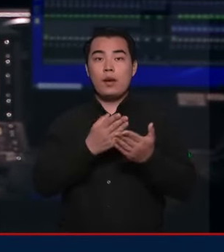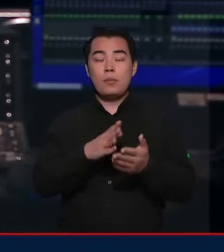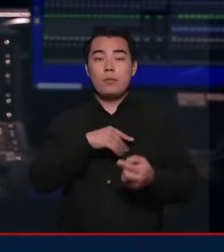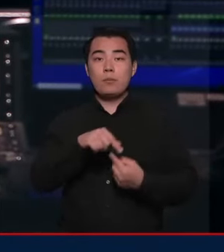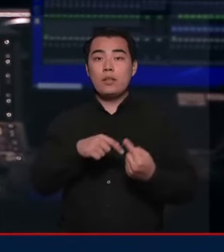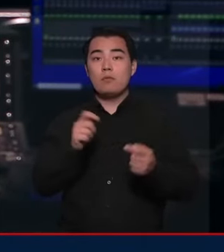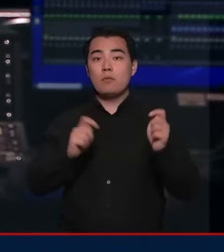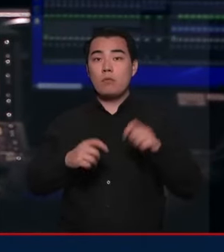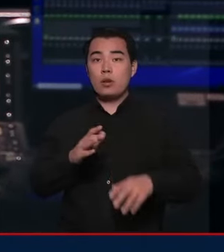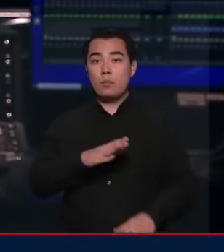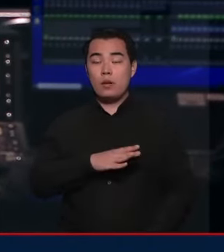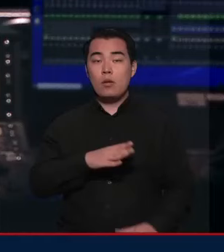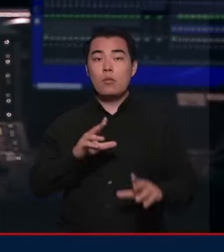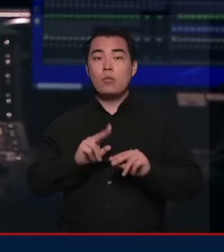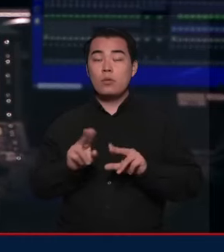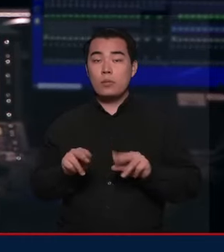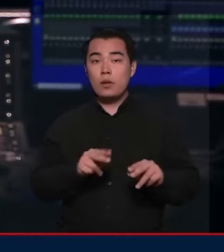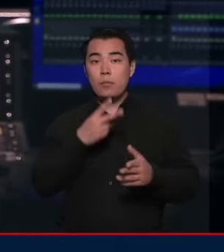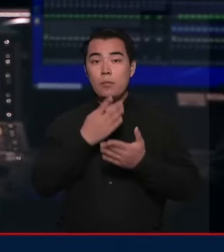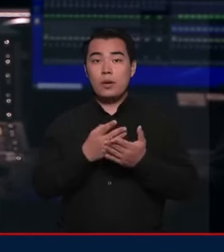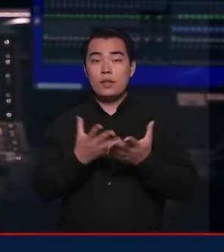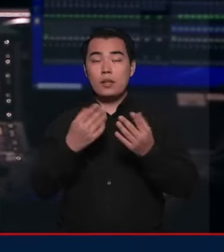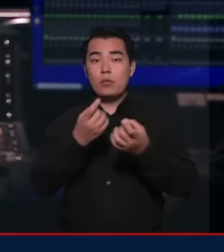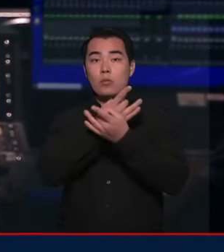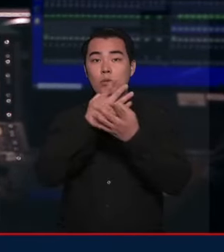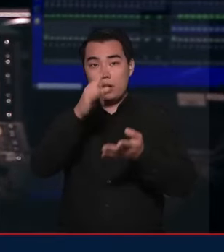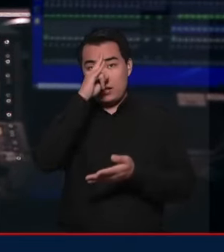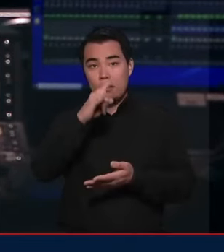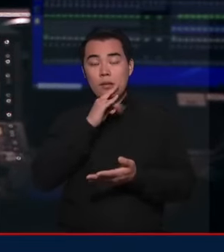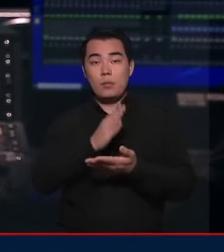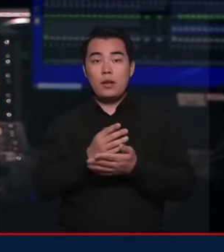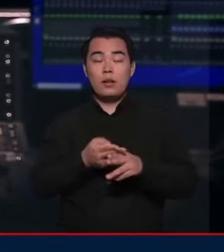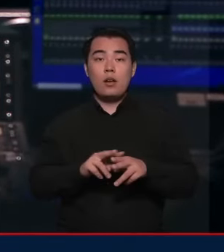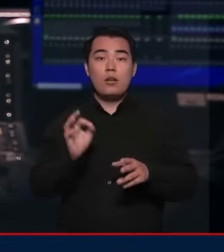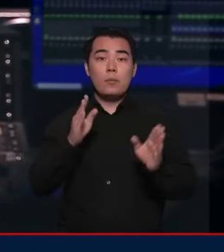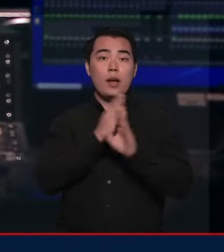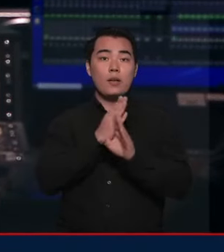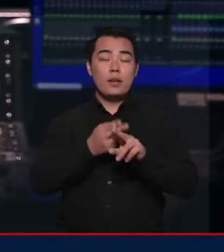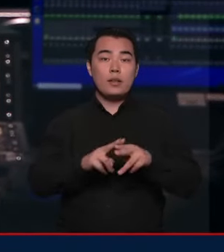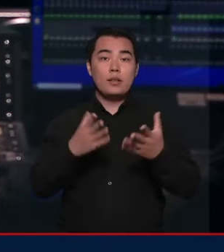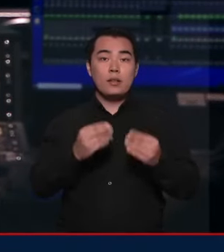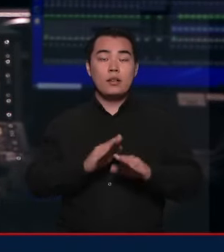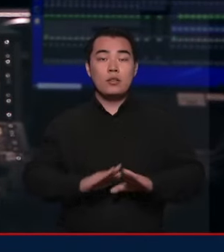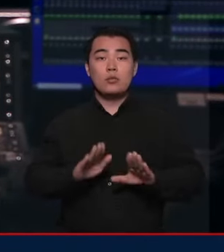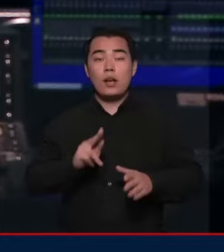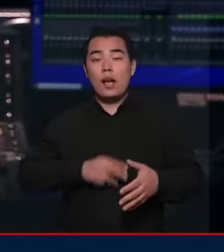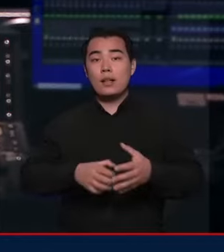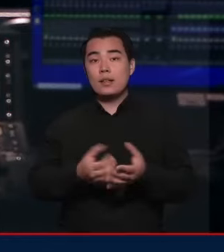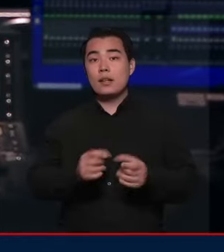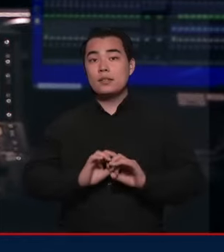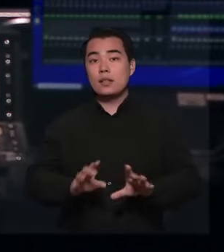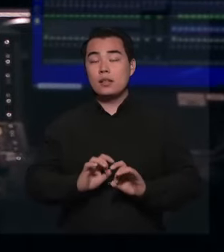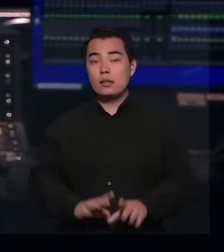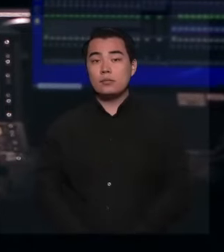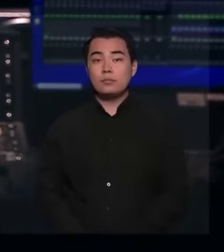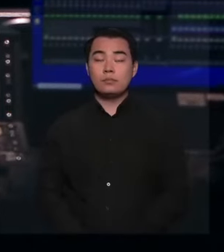оказался бизнес-форум. С успехом проходят Дни культуры Казахстана. Об атмосфере этих дней не только расскажет моя коллега